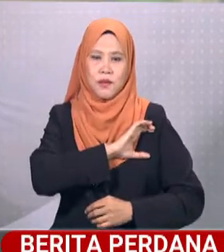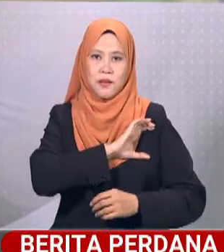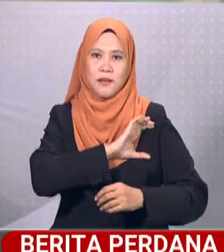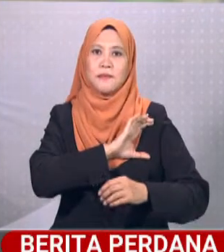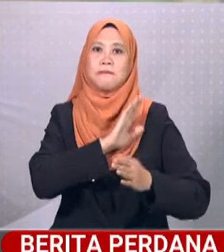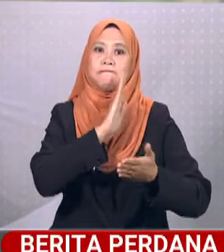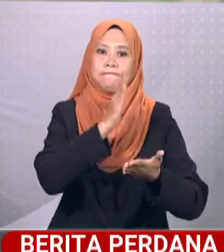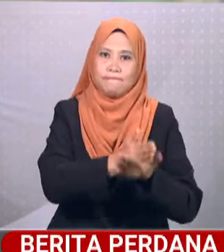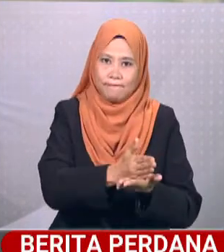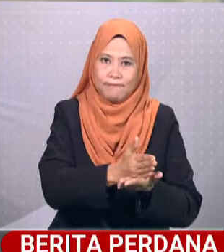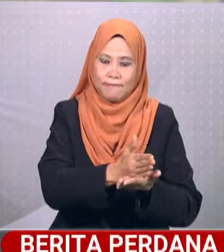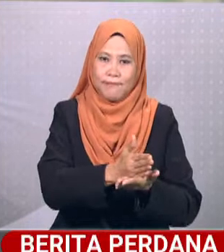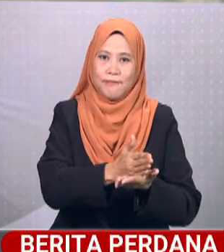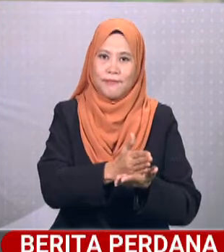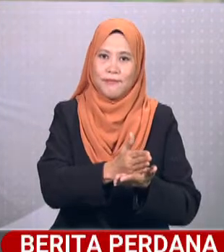menahan